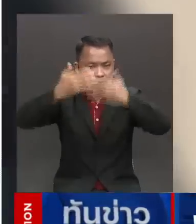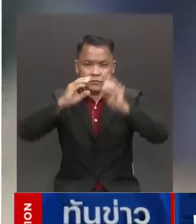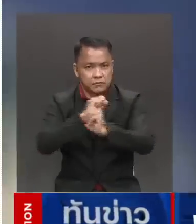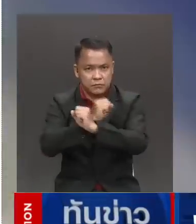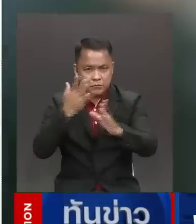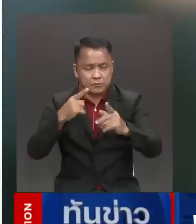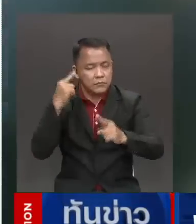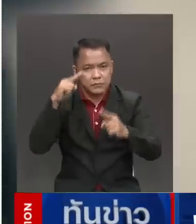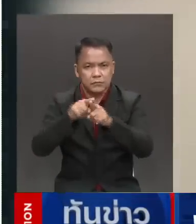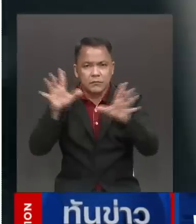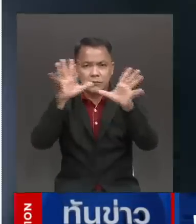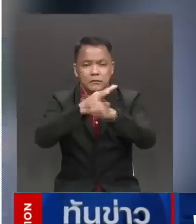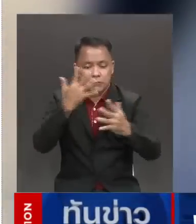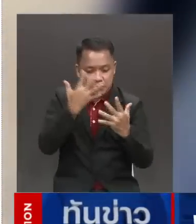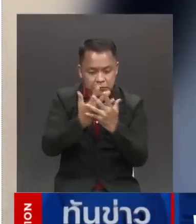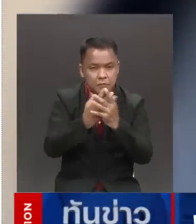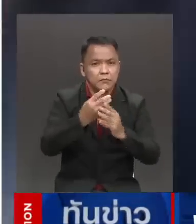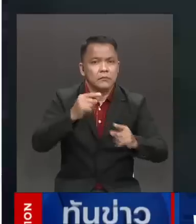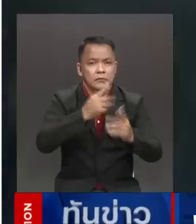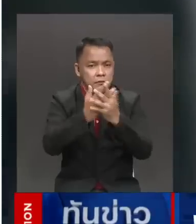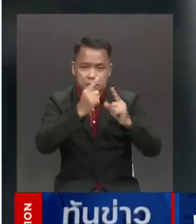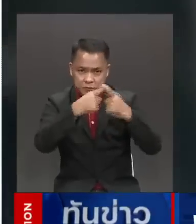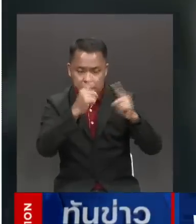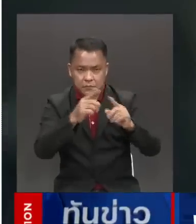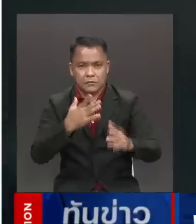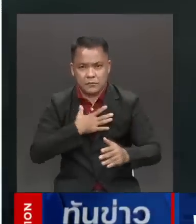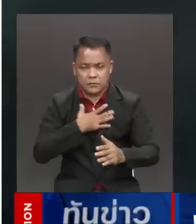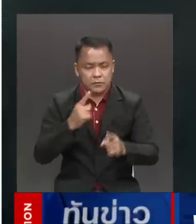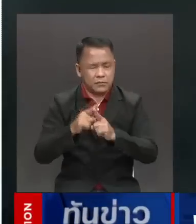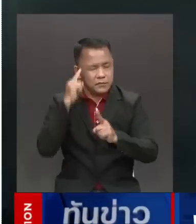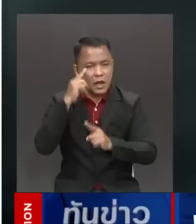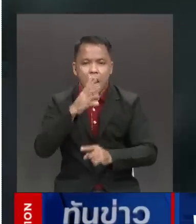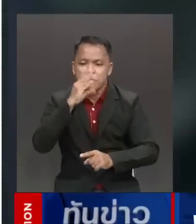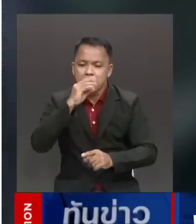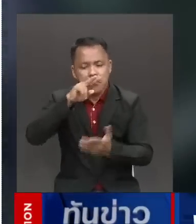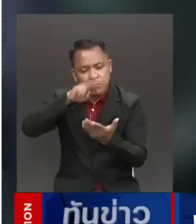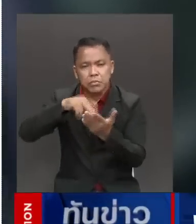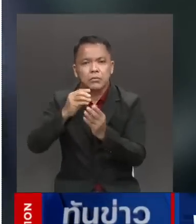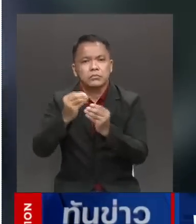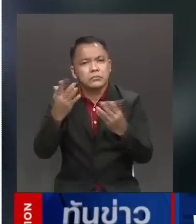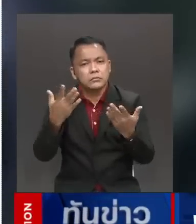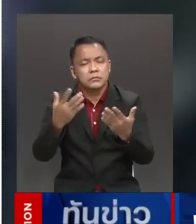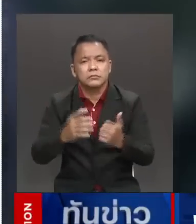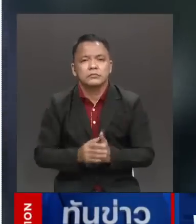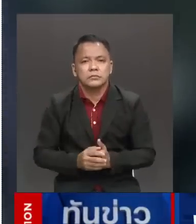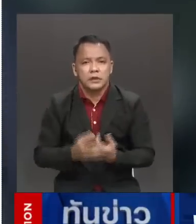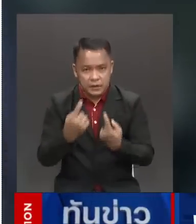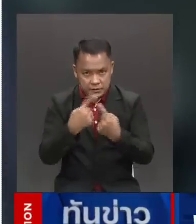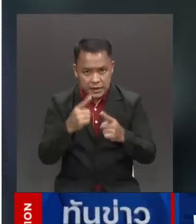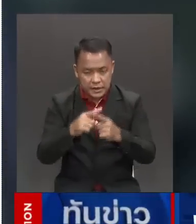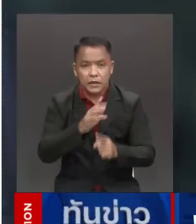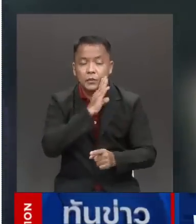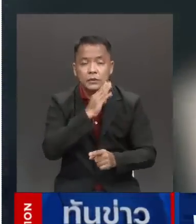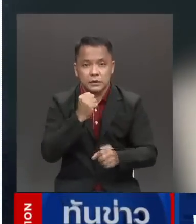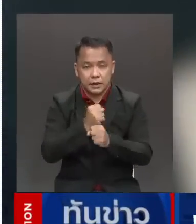รียนเหมือนกับในคุกบ้านปราณีเช่นเดียวกันหนูไม่ท่องอาขยานก่อนกินข้าวแต่ถ้